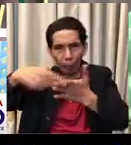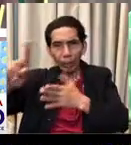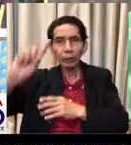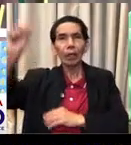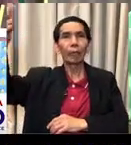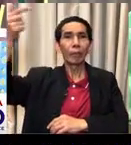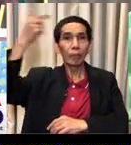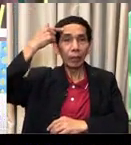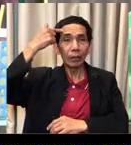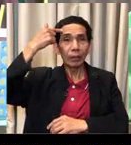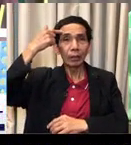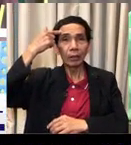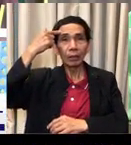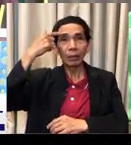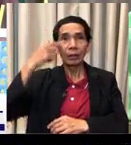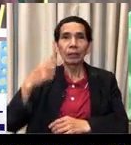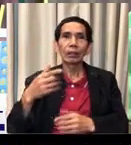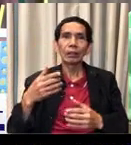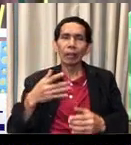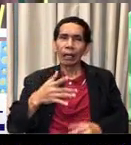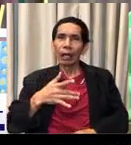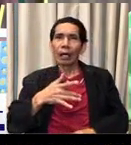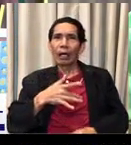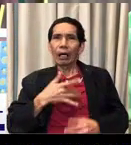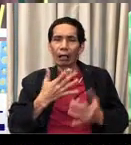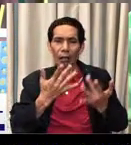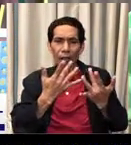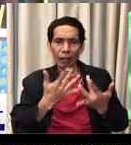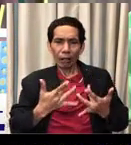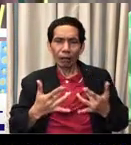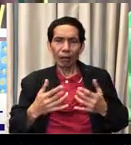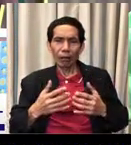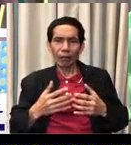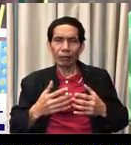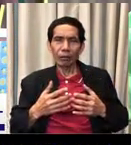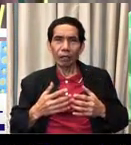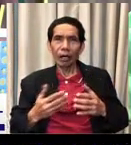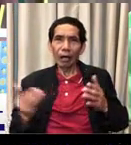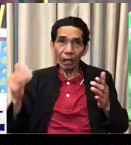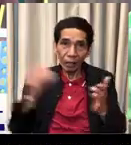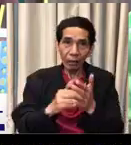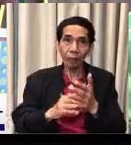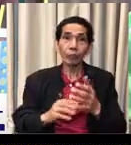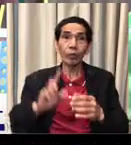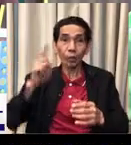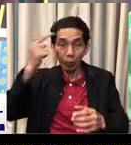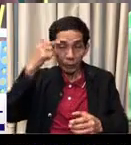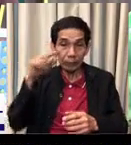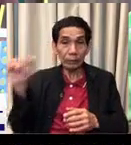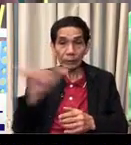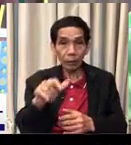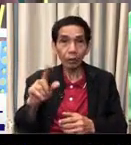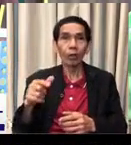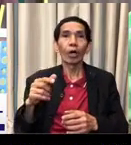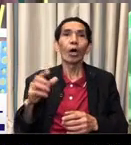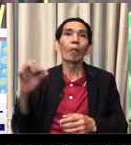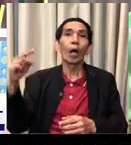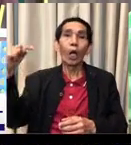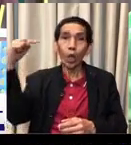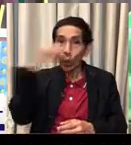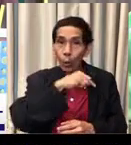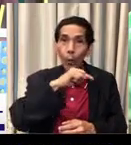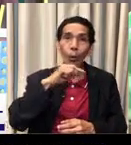gobyerno. Hindi ka ba naman malulubag yung loob mo nun? Tapos only to find out yung gobyerno din na yun, yun din ang lolo ko sa